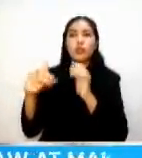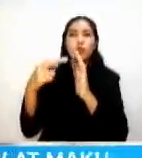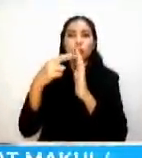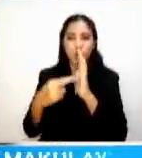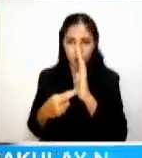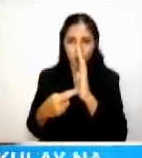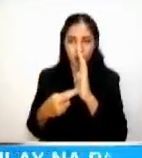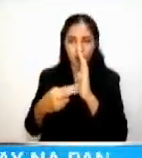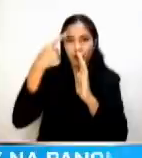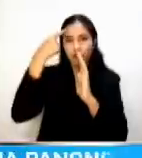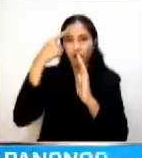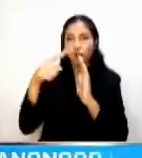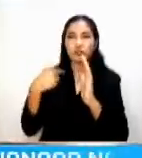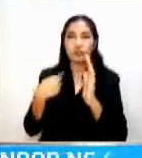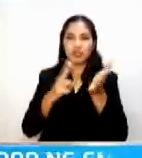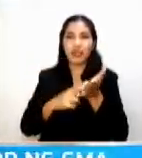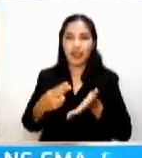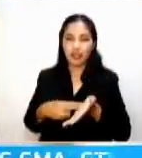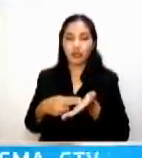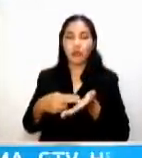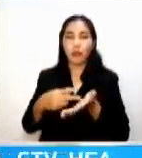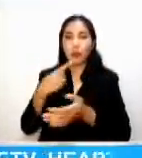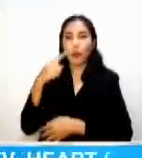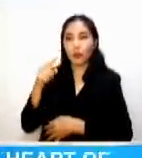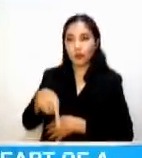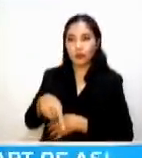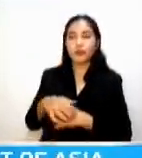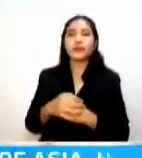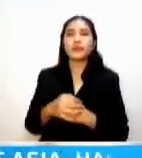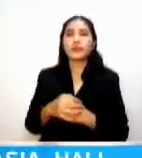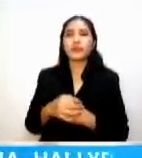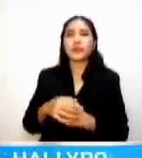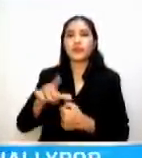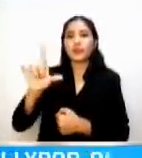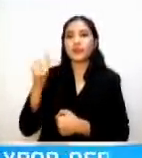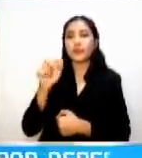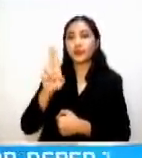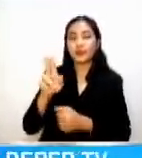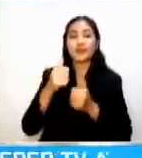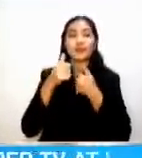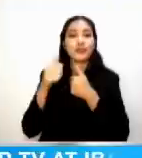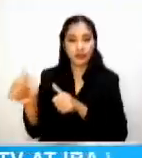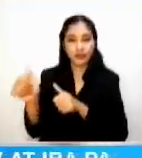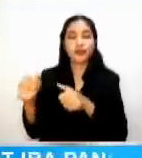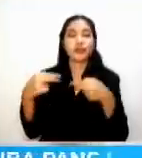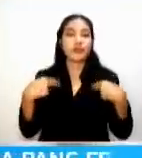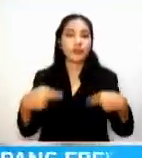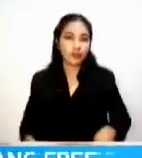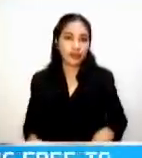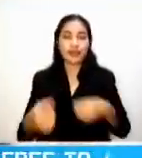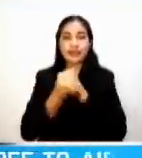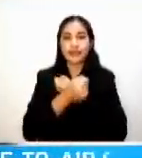Memorandum Circular. At gayon din po, karamihan sa mga local government units na ito ay sumunod doon sa mga health and safety protocols.